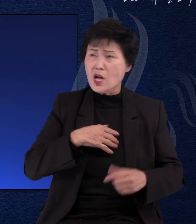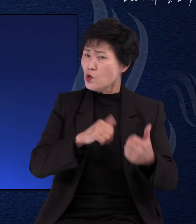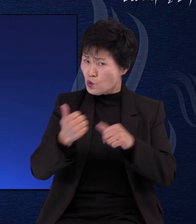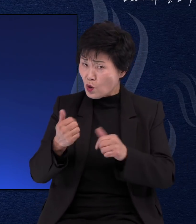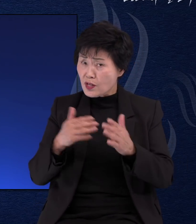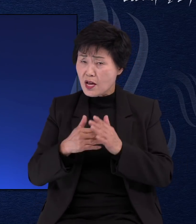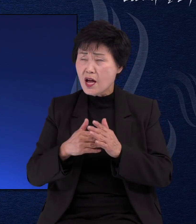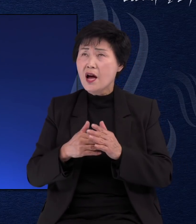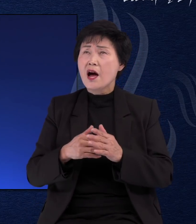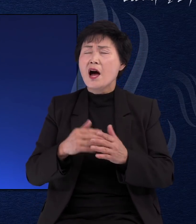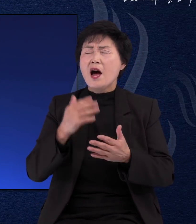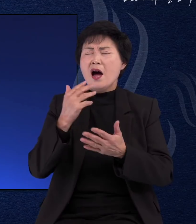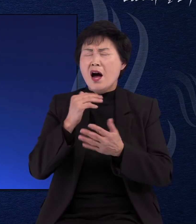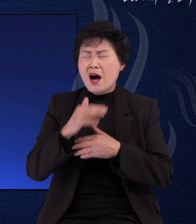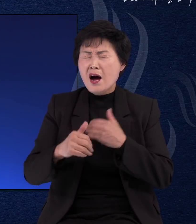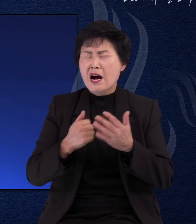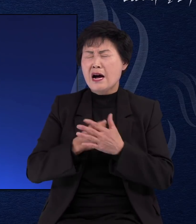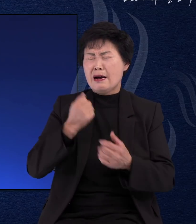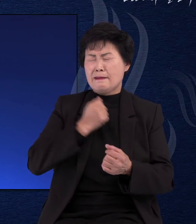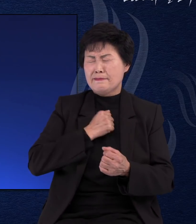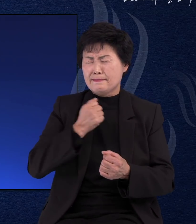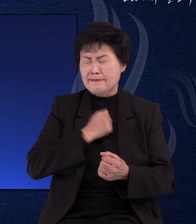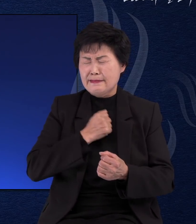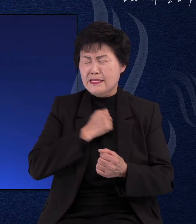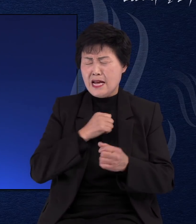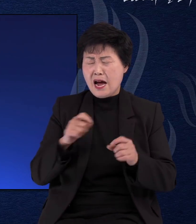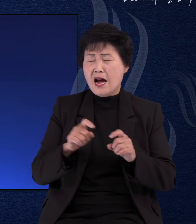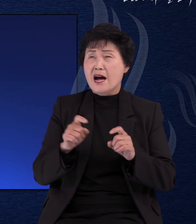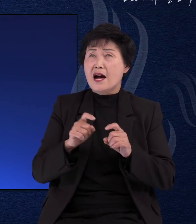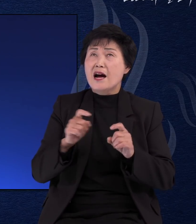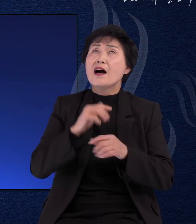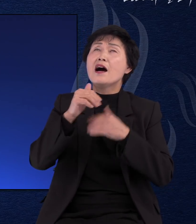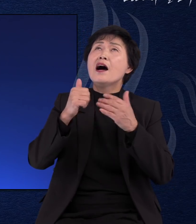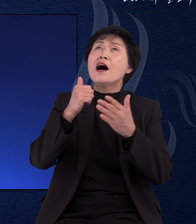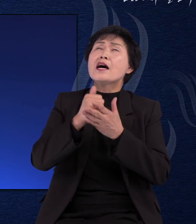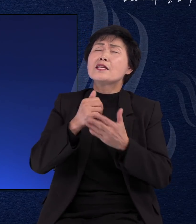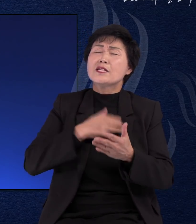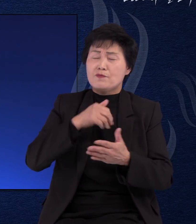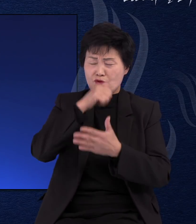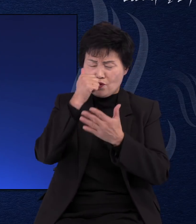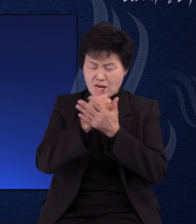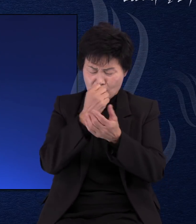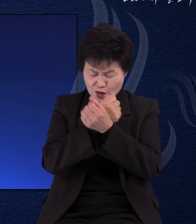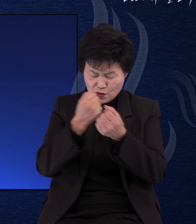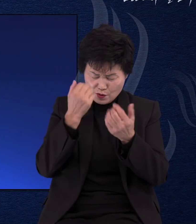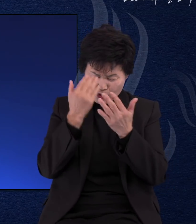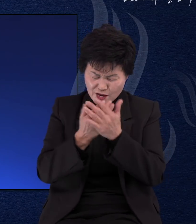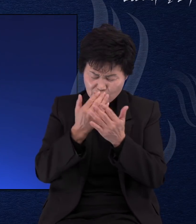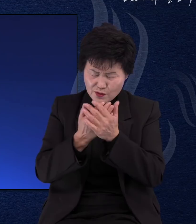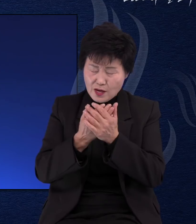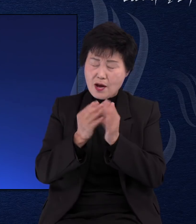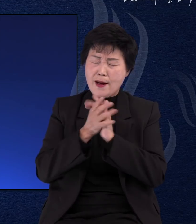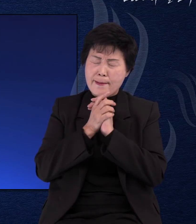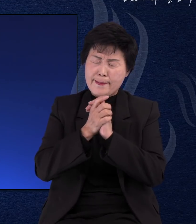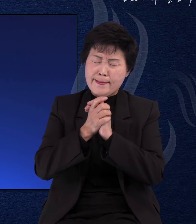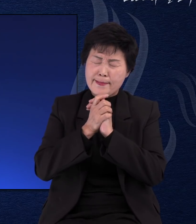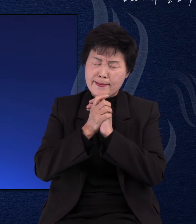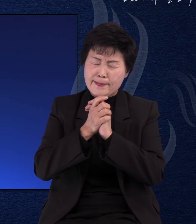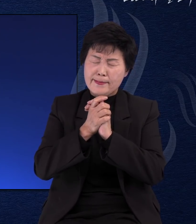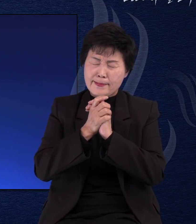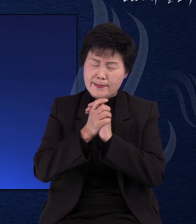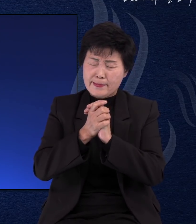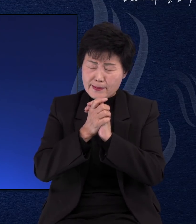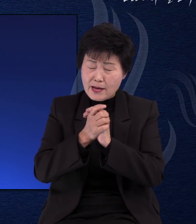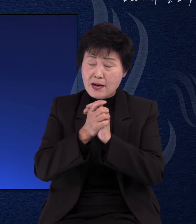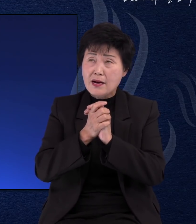지옥에 꺼져나가는 사람이 기둥을 붙잡고 벌벌 떨듯이 내 죄를 용서해달라고 그렇게 부르짖었습니다. 그리고 예수님 내 안으로